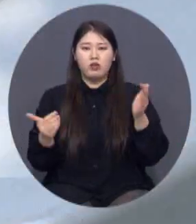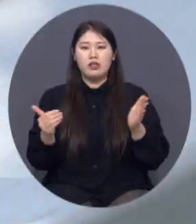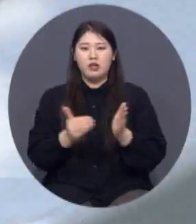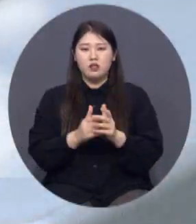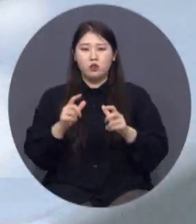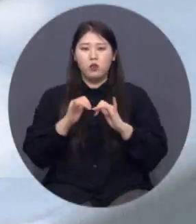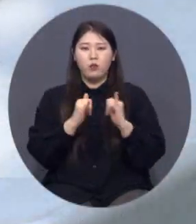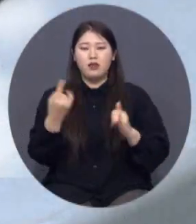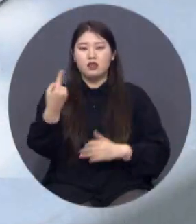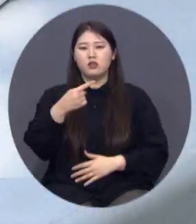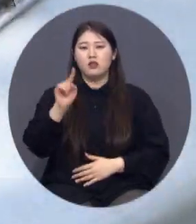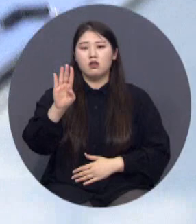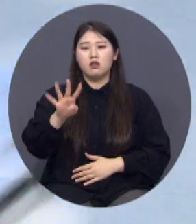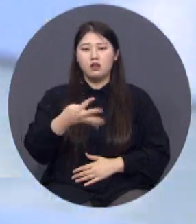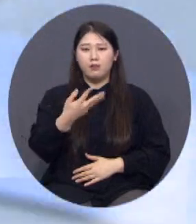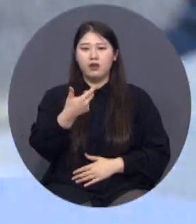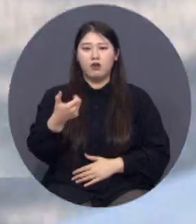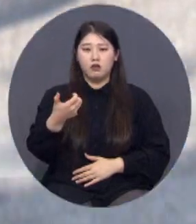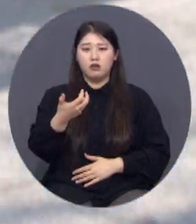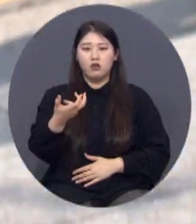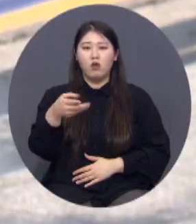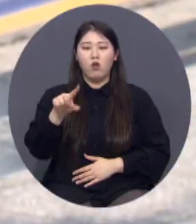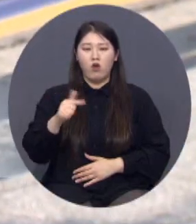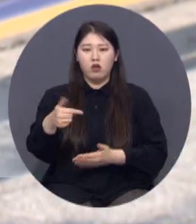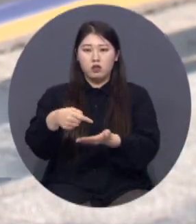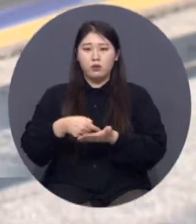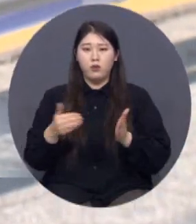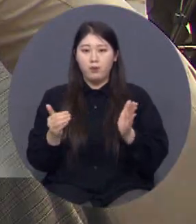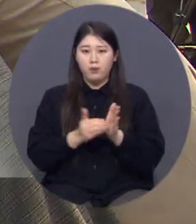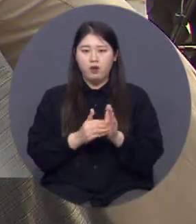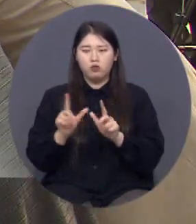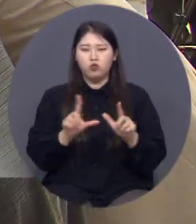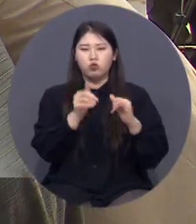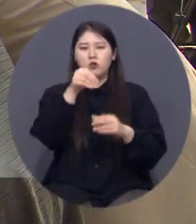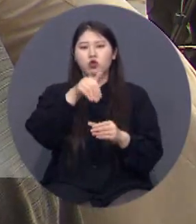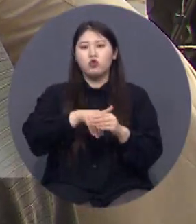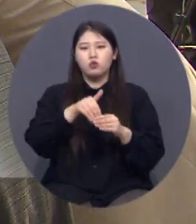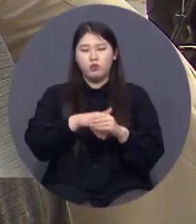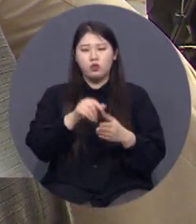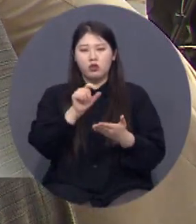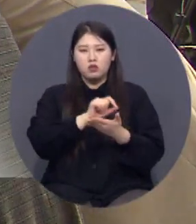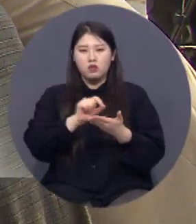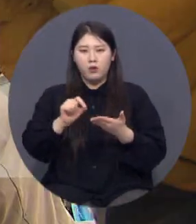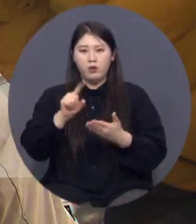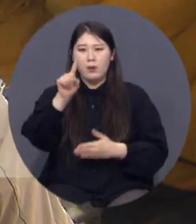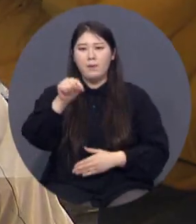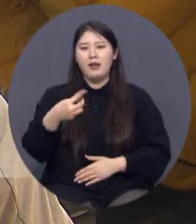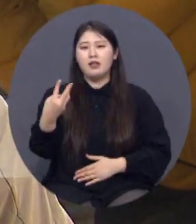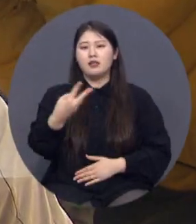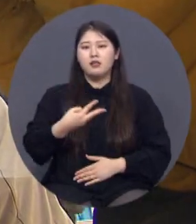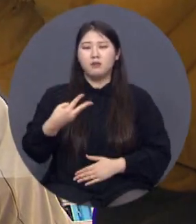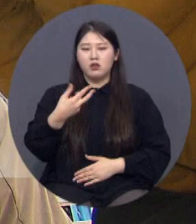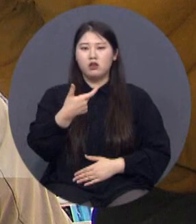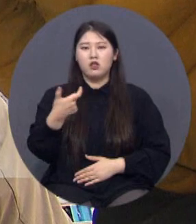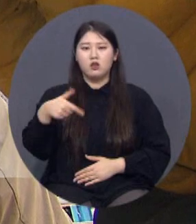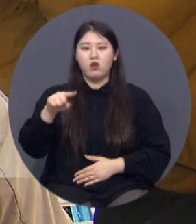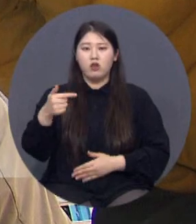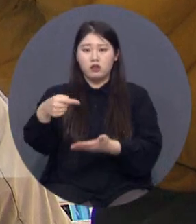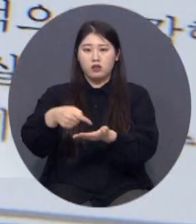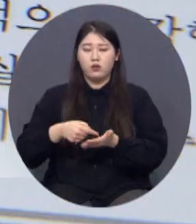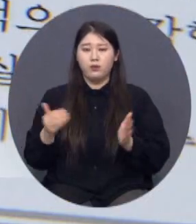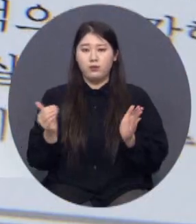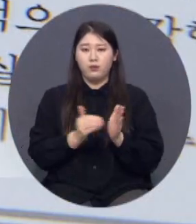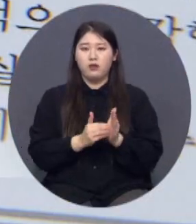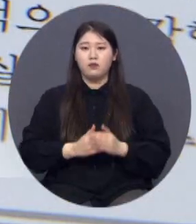도미네이션 1,48건이 접수됐고 주민 투표를 촉구하는 서명부 13,000 예순 건도